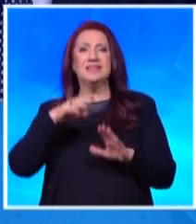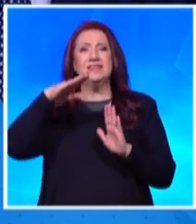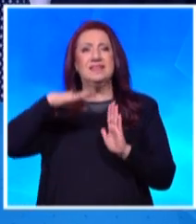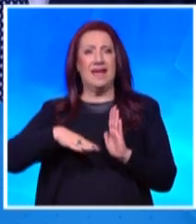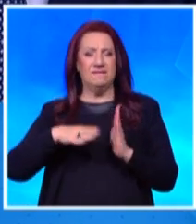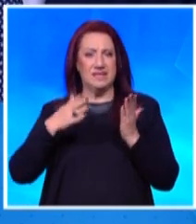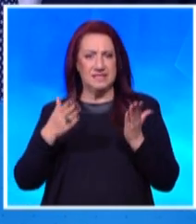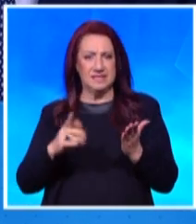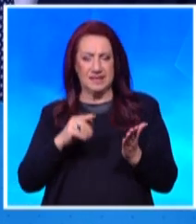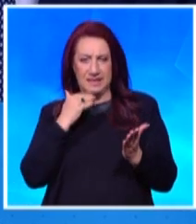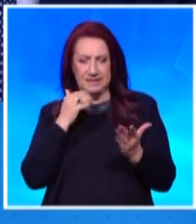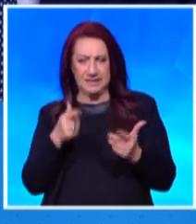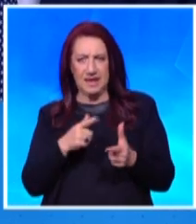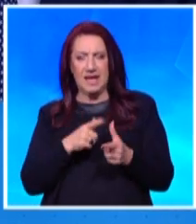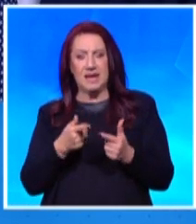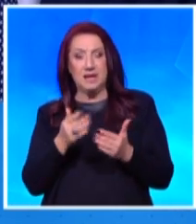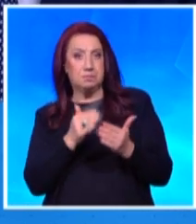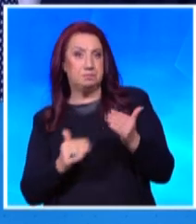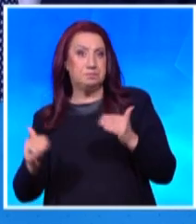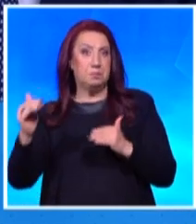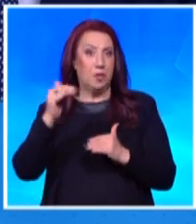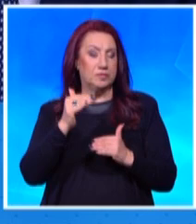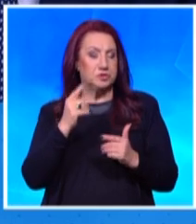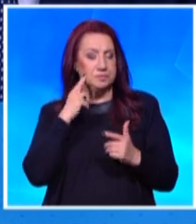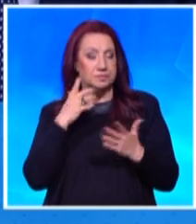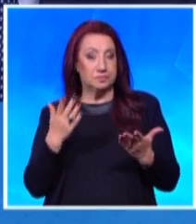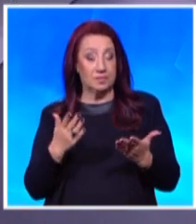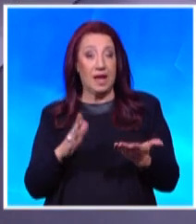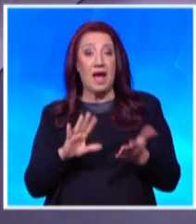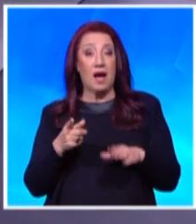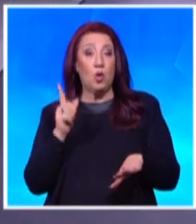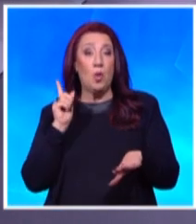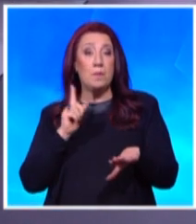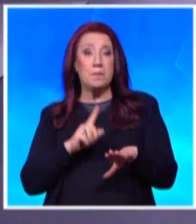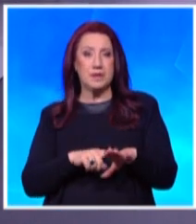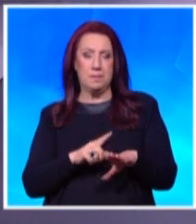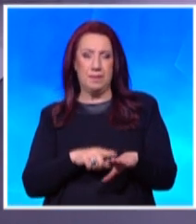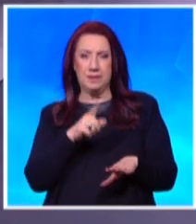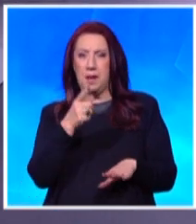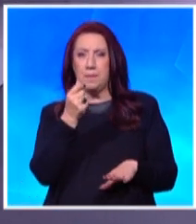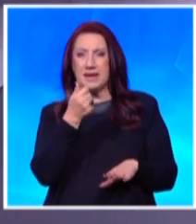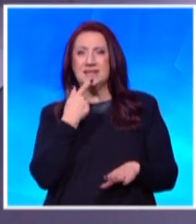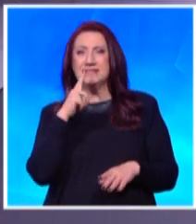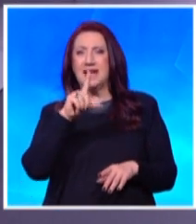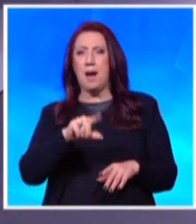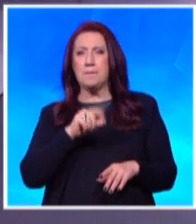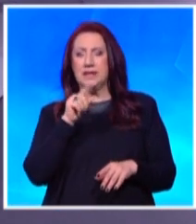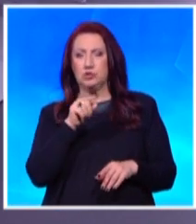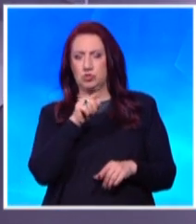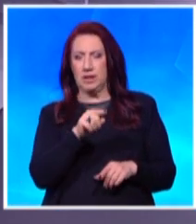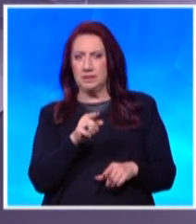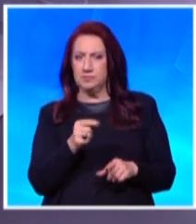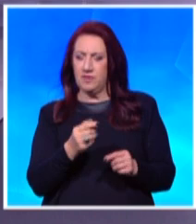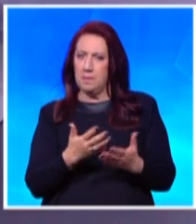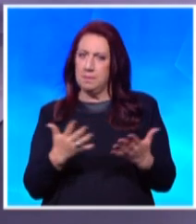къде ще отидат нашите пари. Добре, ако се посегне на тези пари в Сребърния фонд, това не е ли твърде рисковано? Дори днес Корнелия Нинова